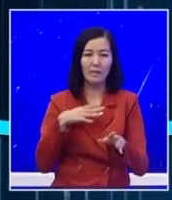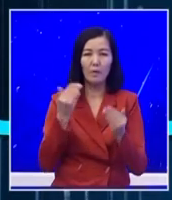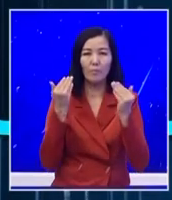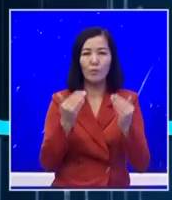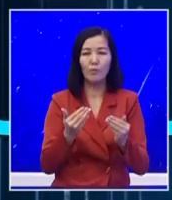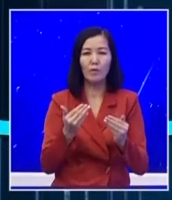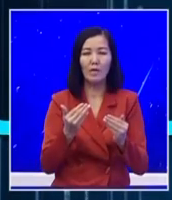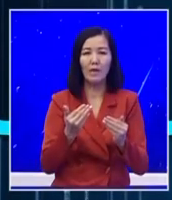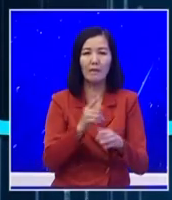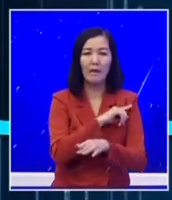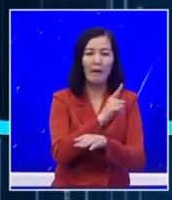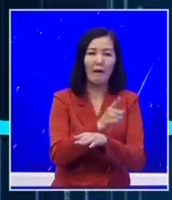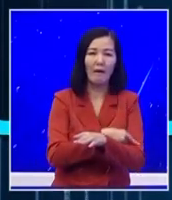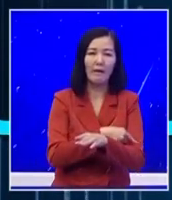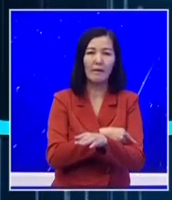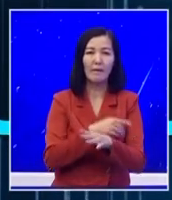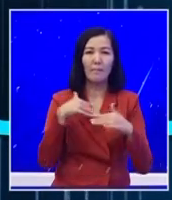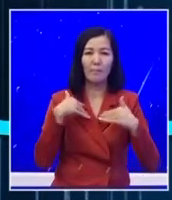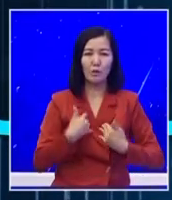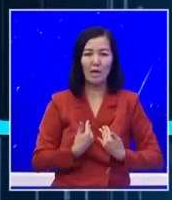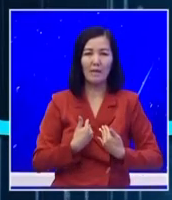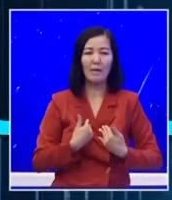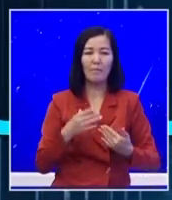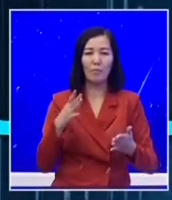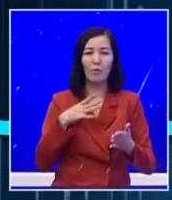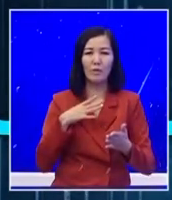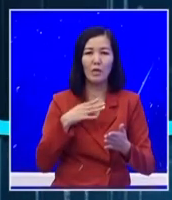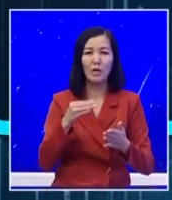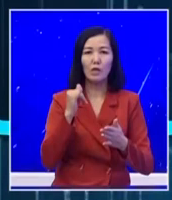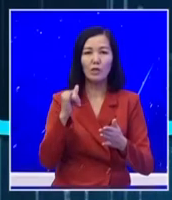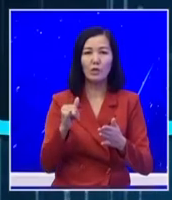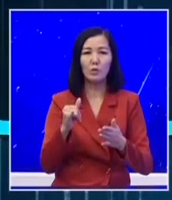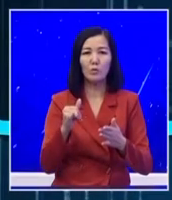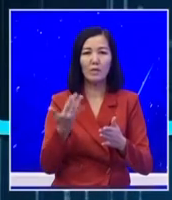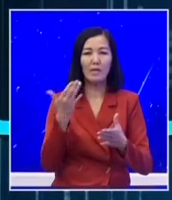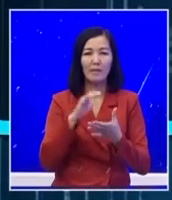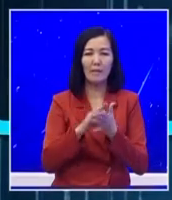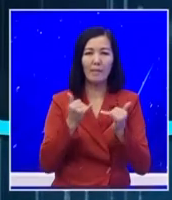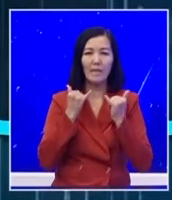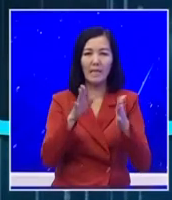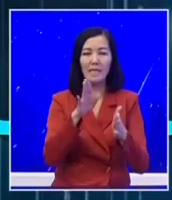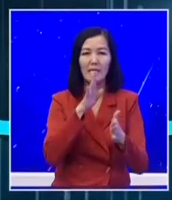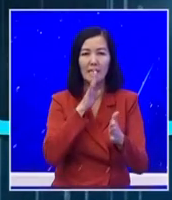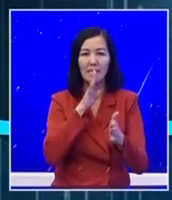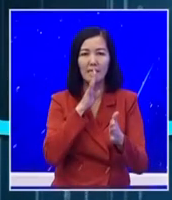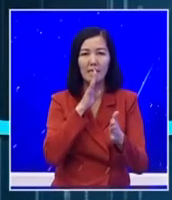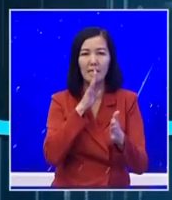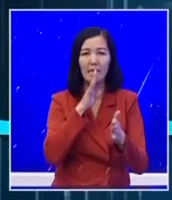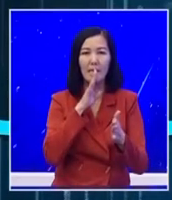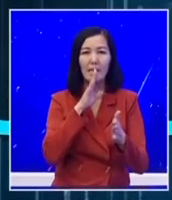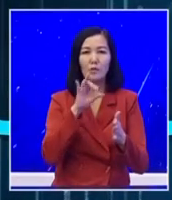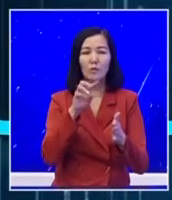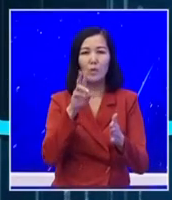қабырғамызды қайыстырған қайғылы жағдай болып отыр. Жетісу жеріне белгілі де беделді тұлға Гүлжиян Мағданқызы Сүлейменова өмірден